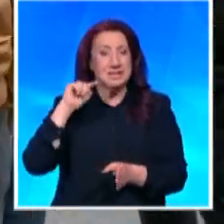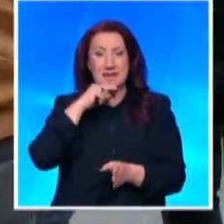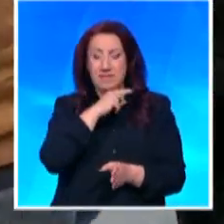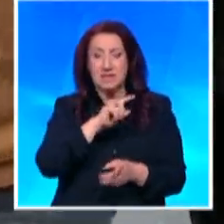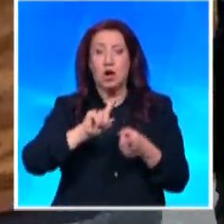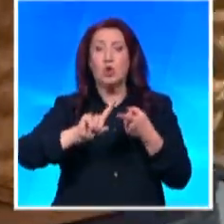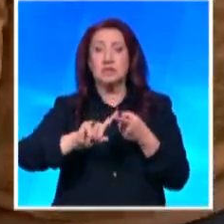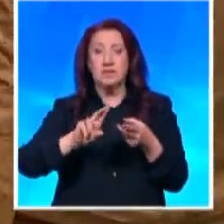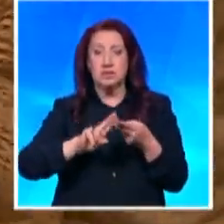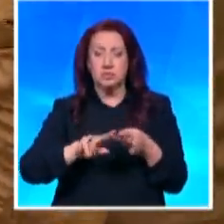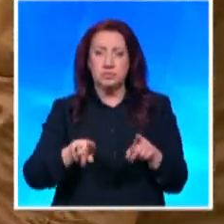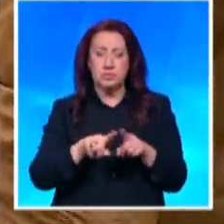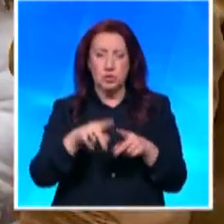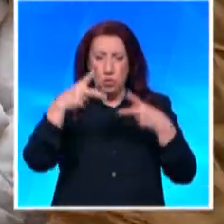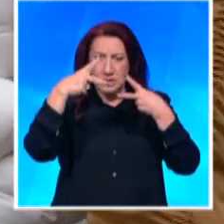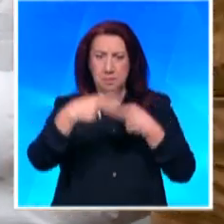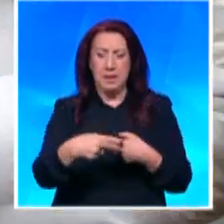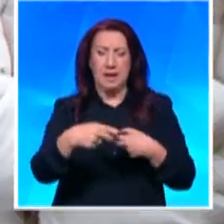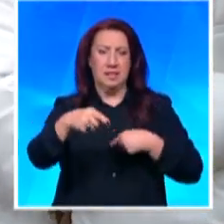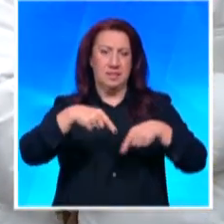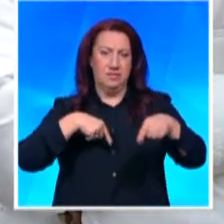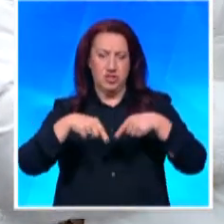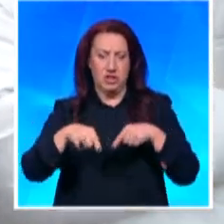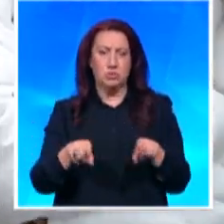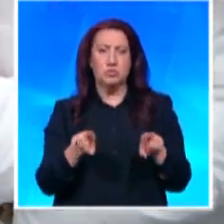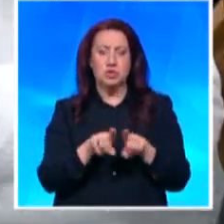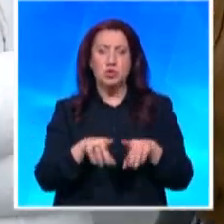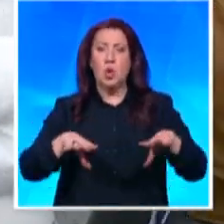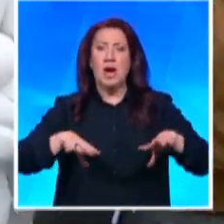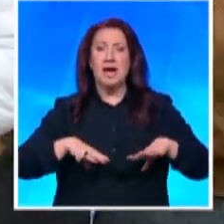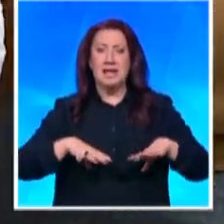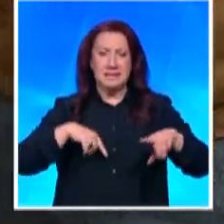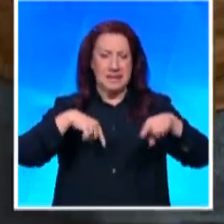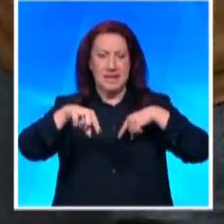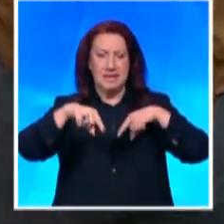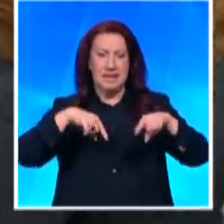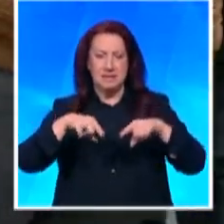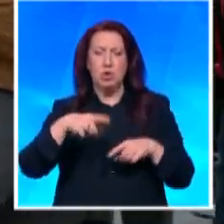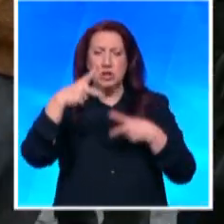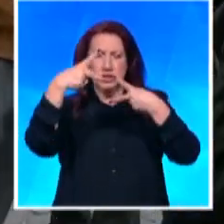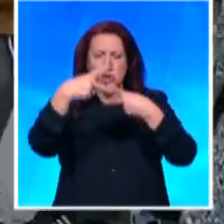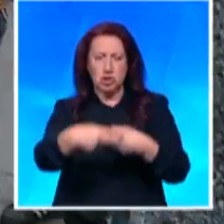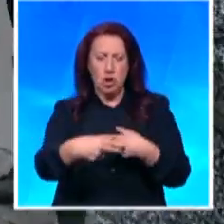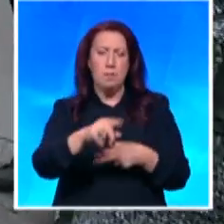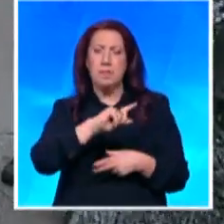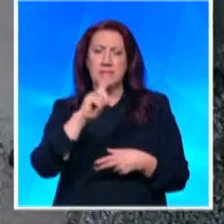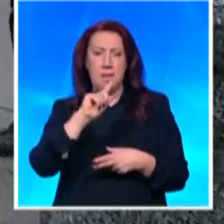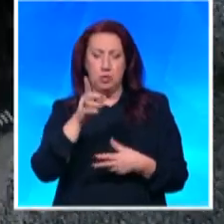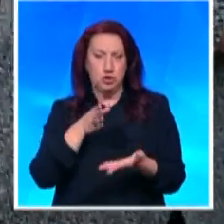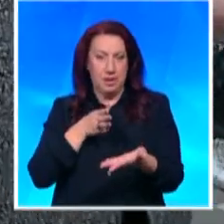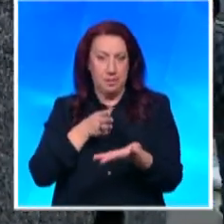блокада на движението. Очаква се и градския транспорт, както може да видите и в момента, да не се допуска да преминава, ще